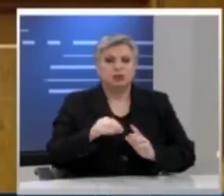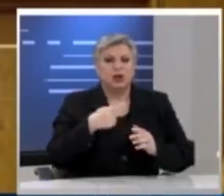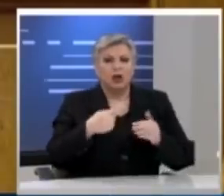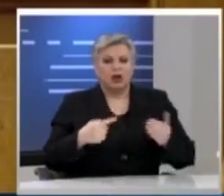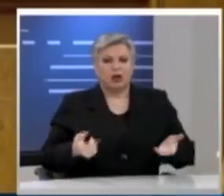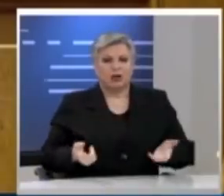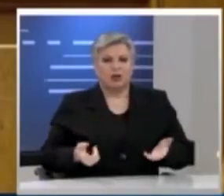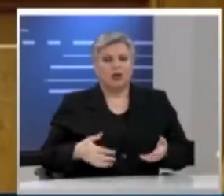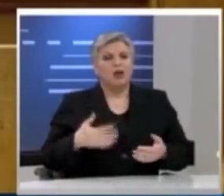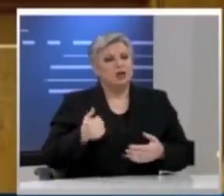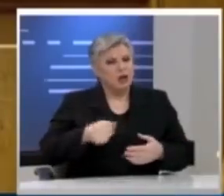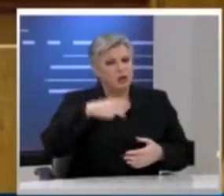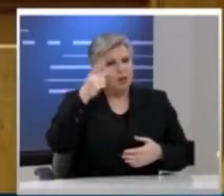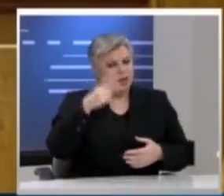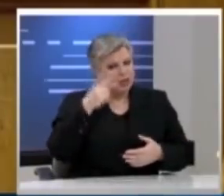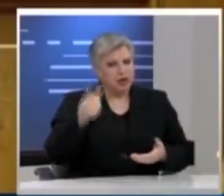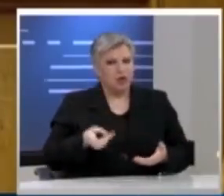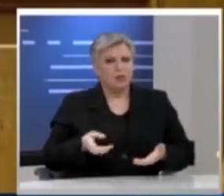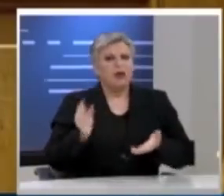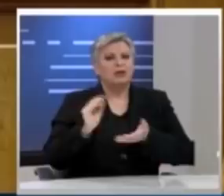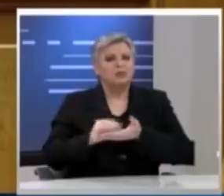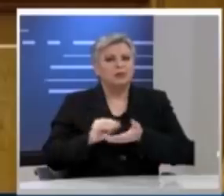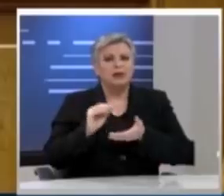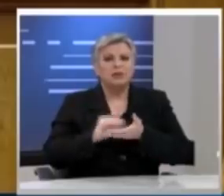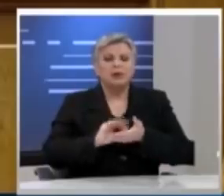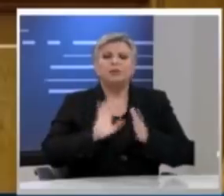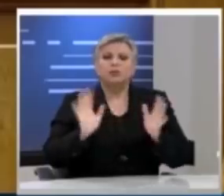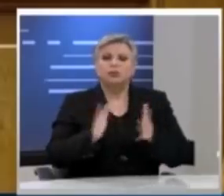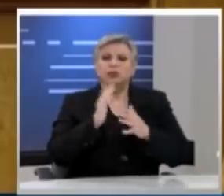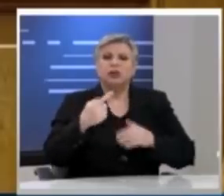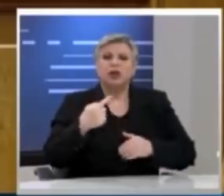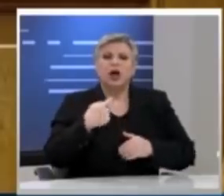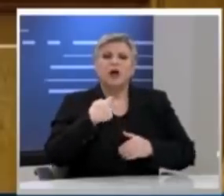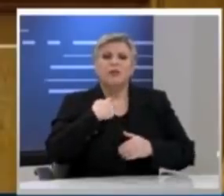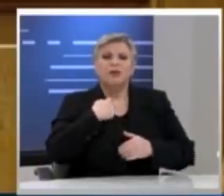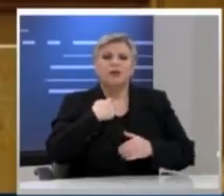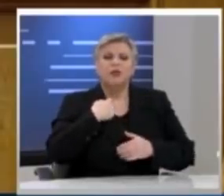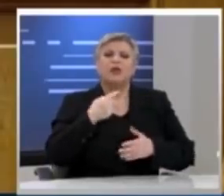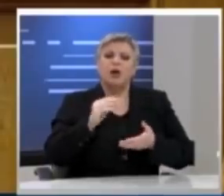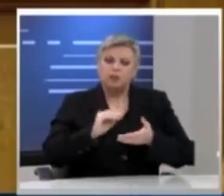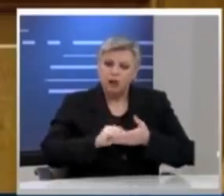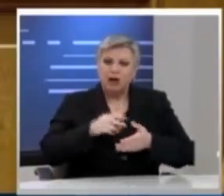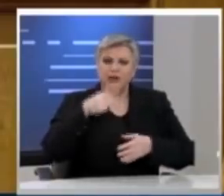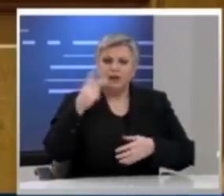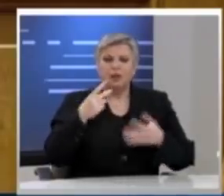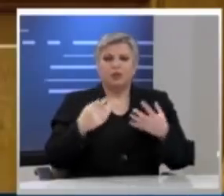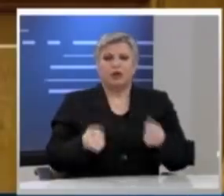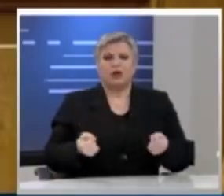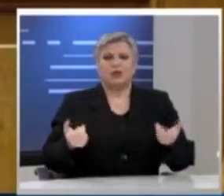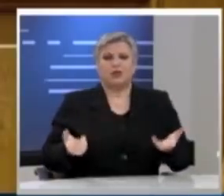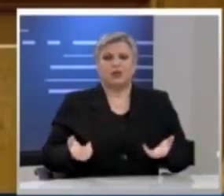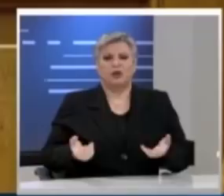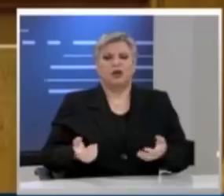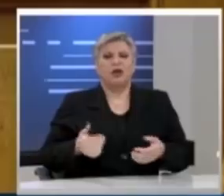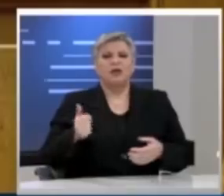δικαίωμα επανάληψης της διαδικασίας ω πόσες φορές επιθυμούν οι υποψήφιοι με δυνατότητα